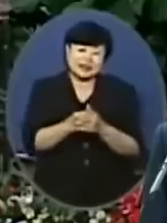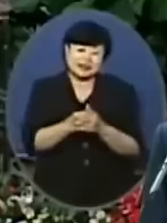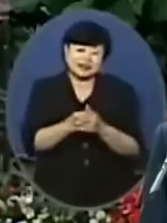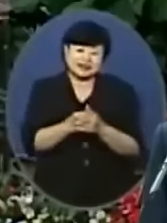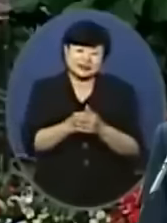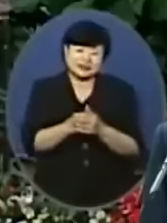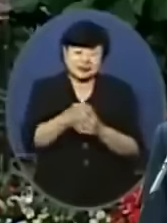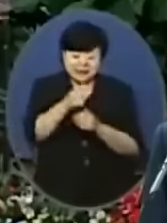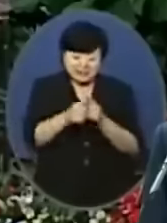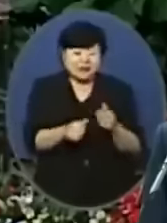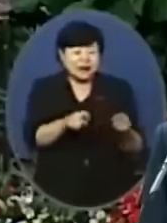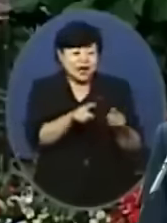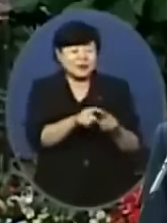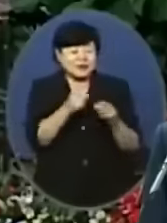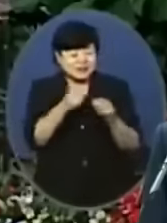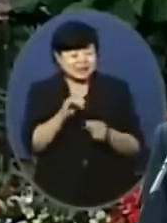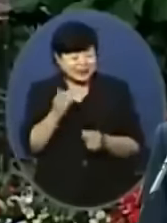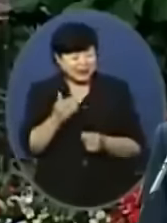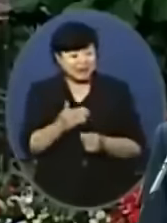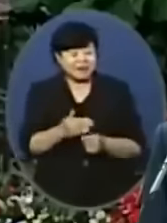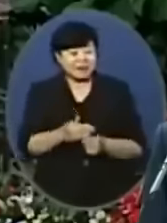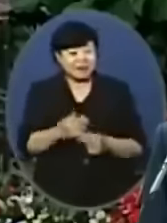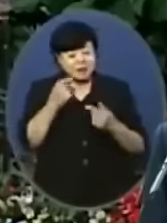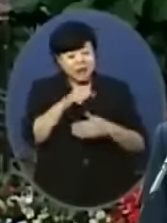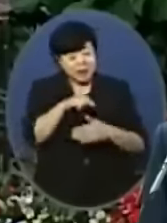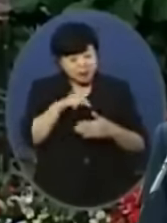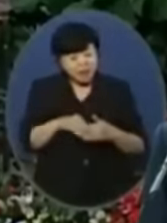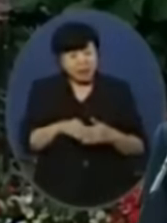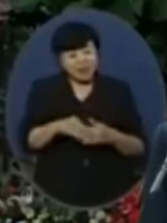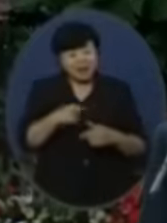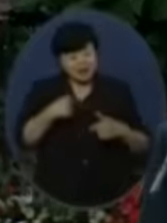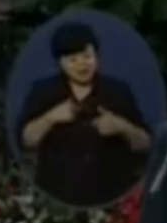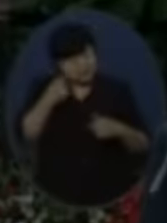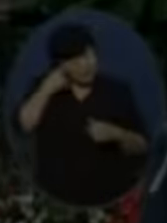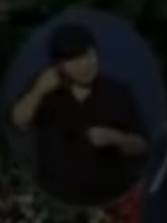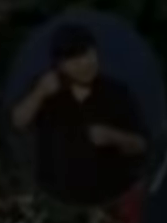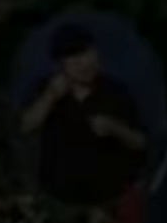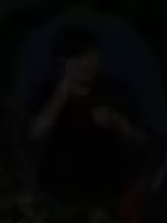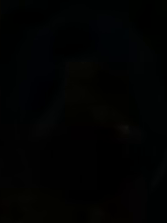하나님과 함께 살게 된 것을 늘 마음에 기쁘게 생각하시기 바랍니다.